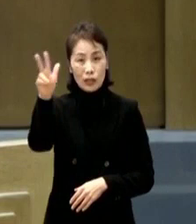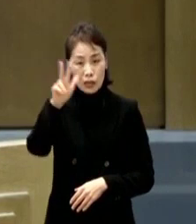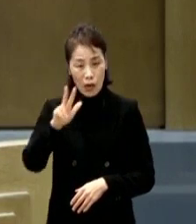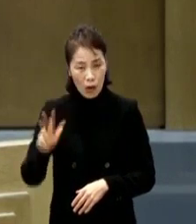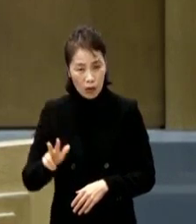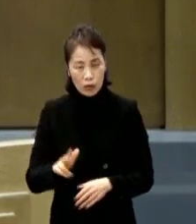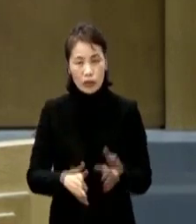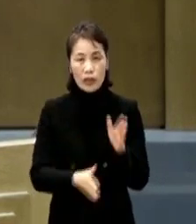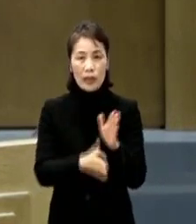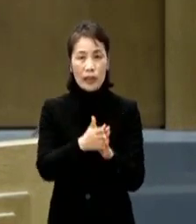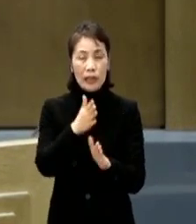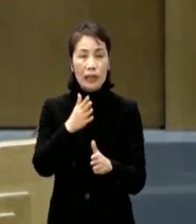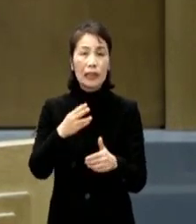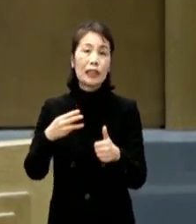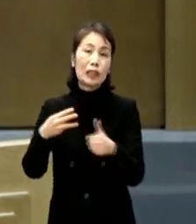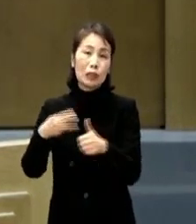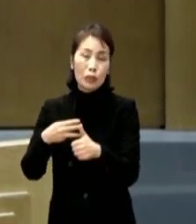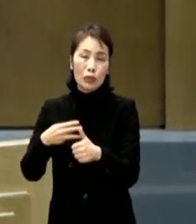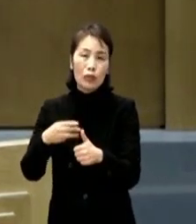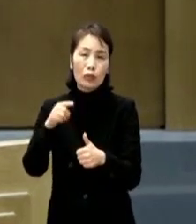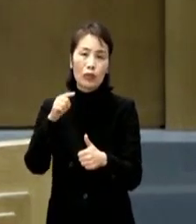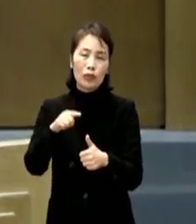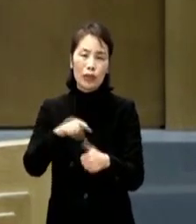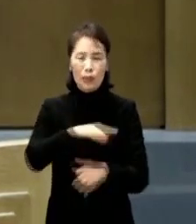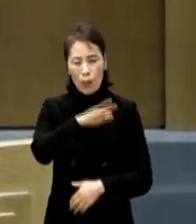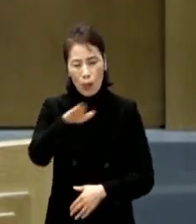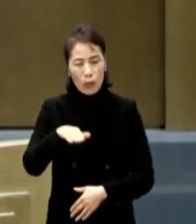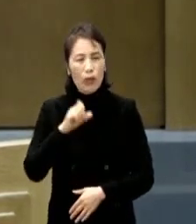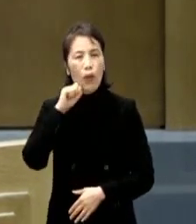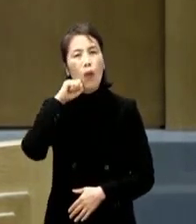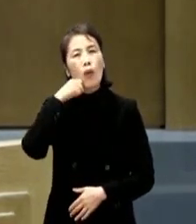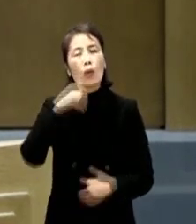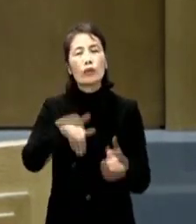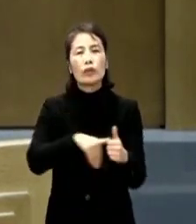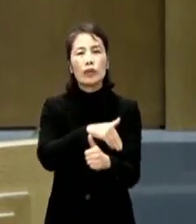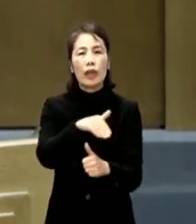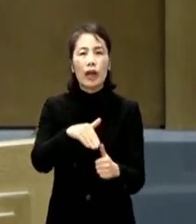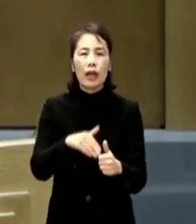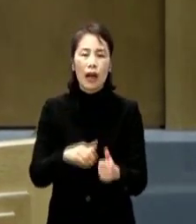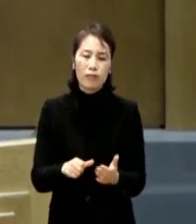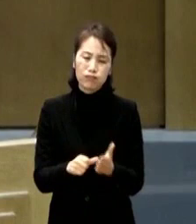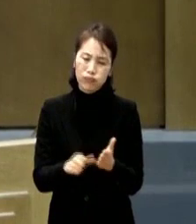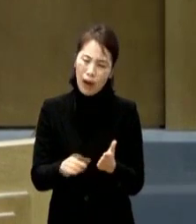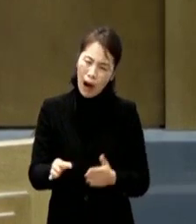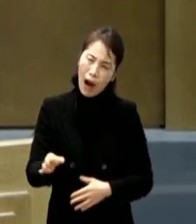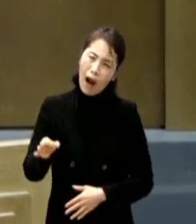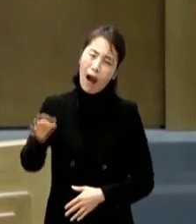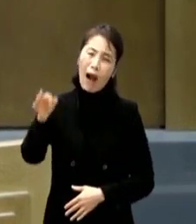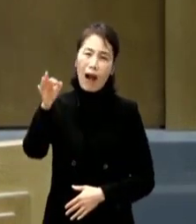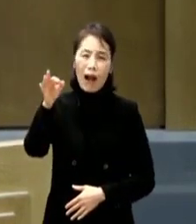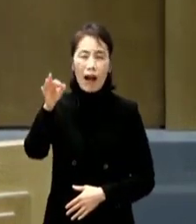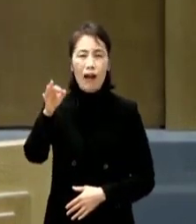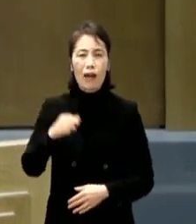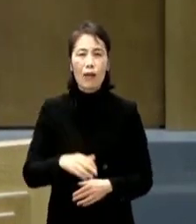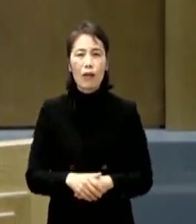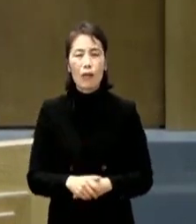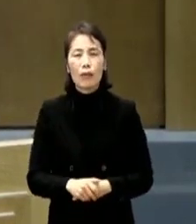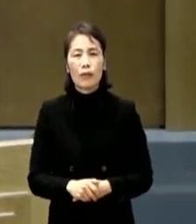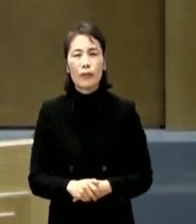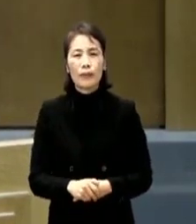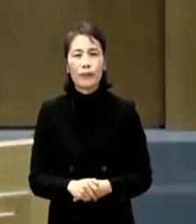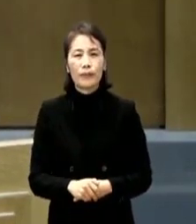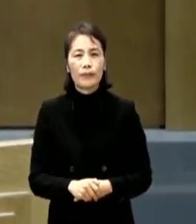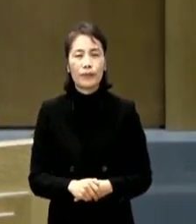절반 가까운 것이 소멸 위기에 처해 있습니다. 고물가, 고금리, 고환율,